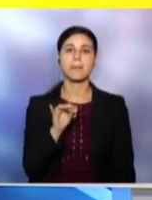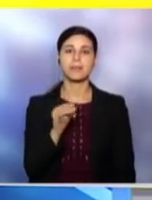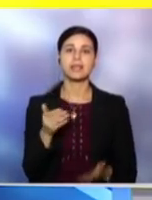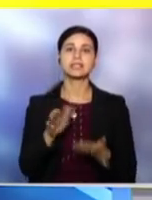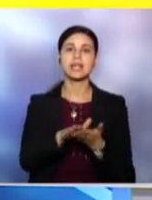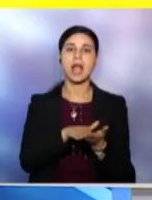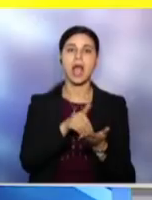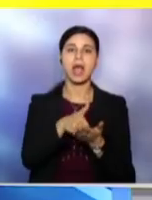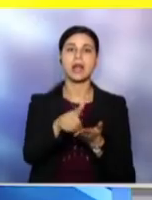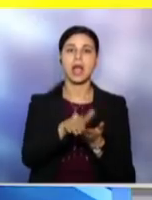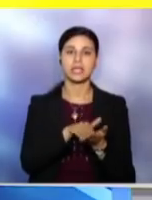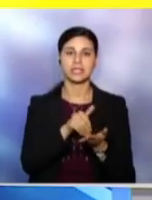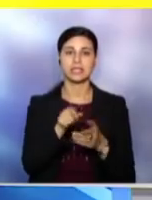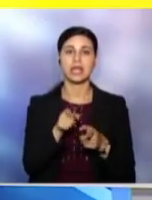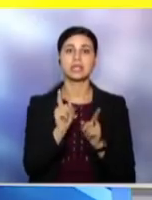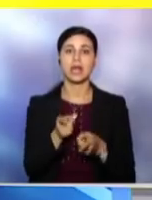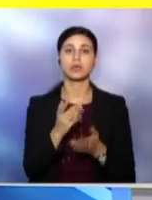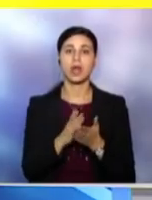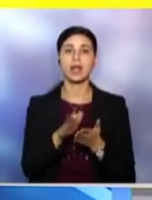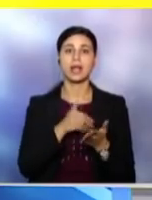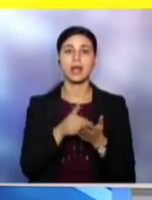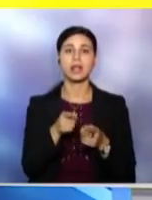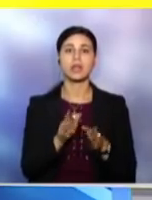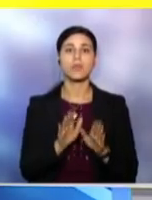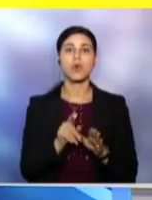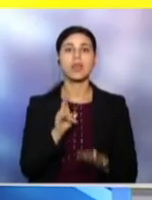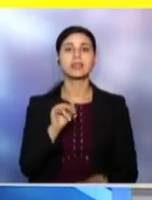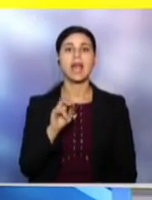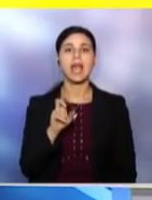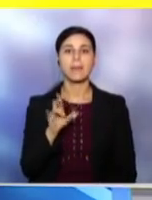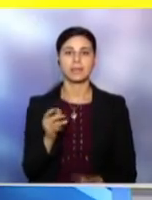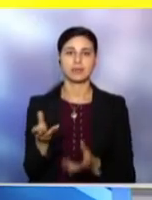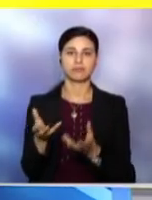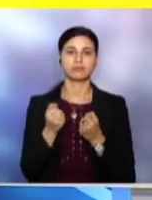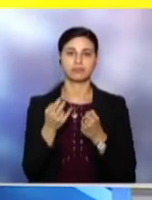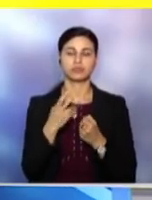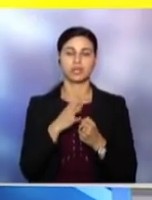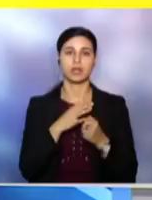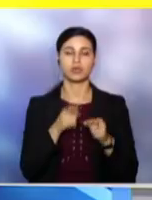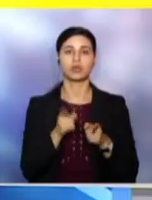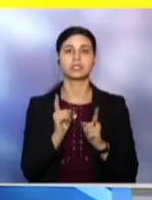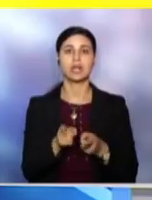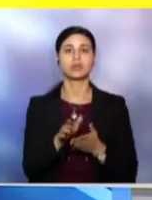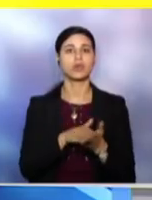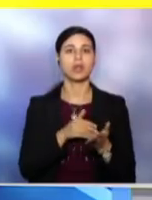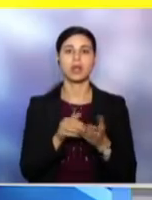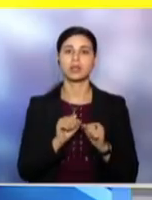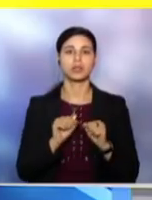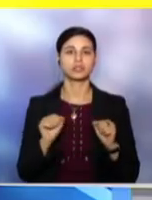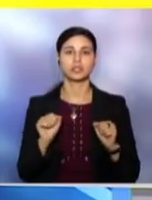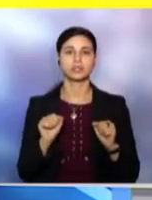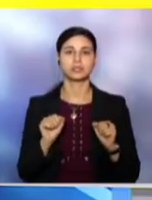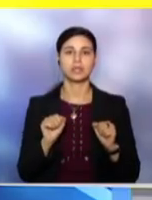ანუ ნატურალური თუ არის კარაქი, ის მხოლოდ ნაღებისაგან მზადდება. ნატურალურ კარაქში არ შეიძლება